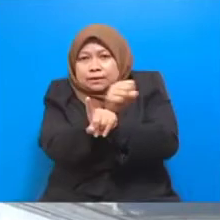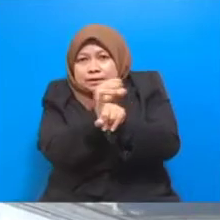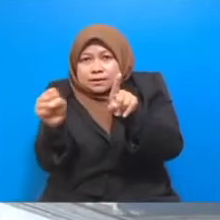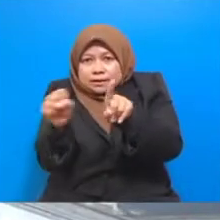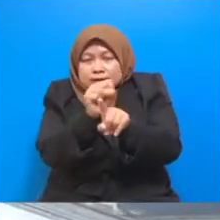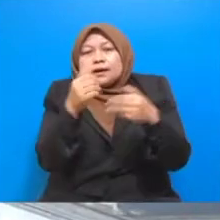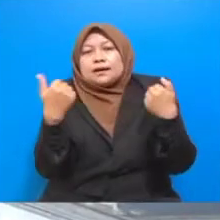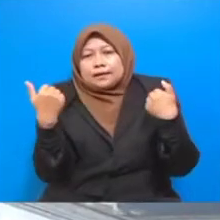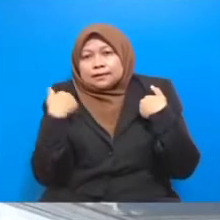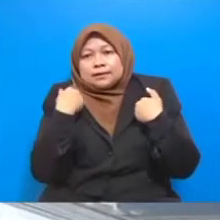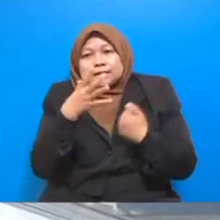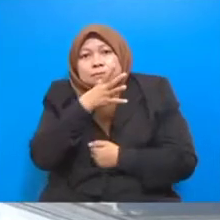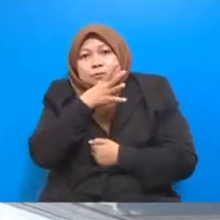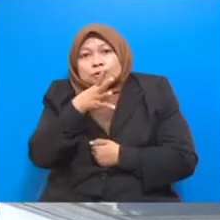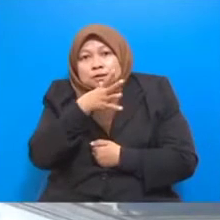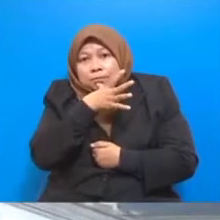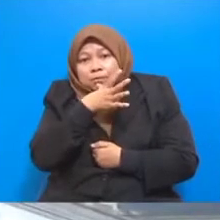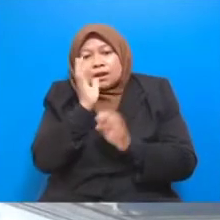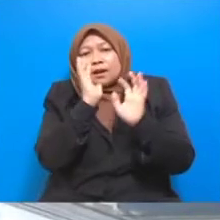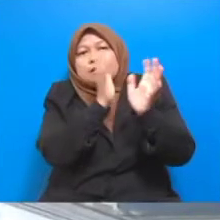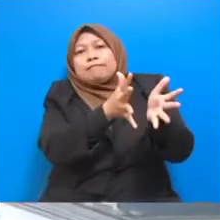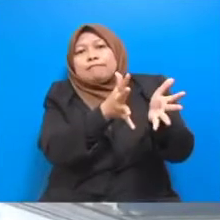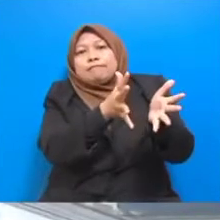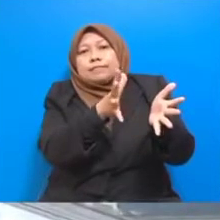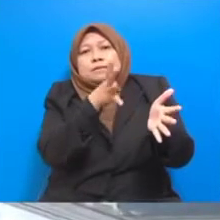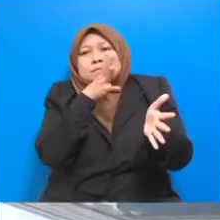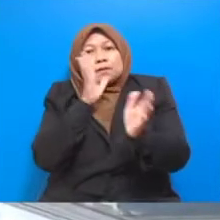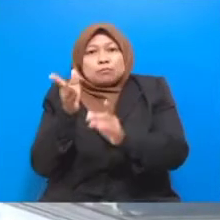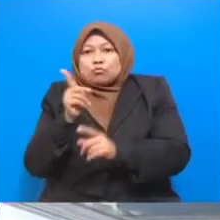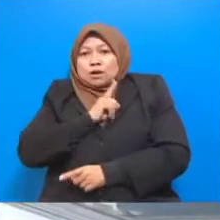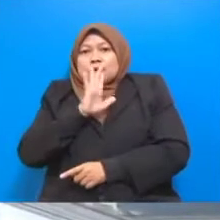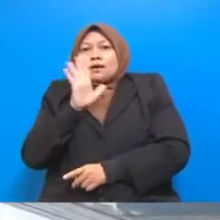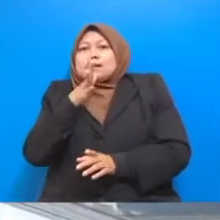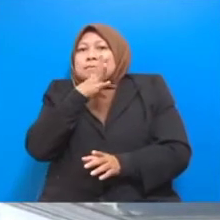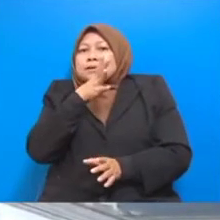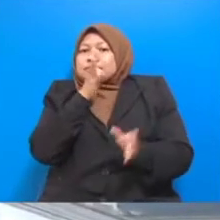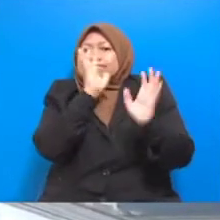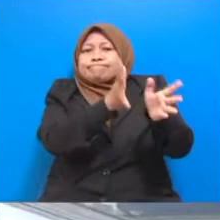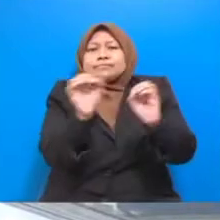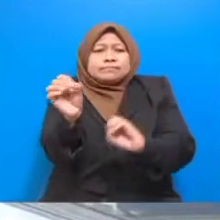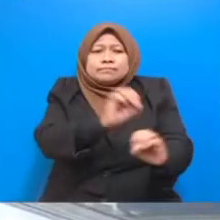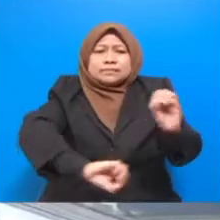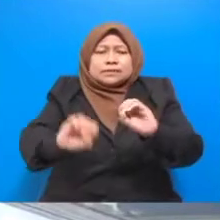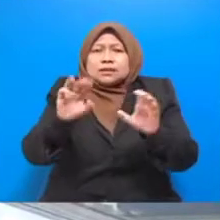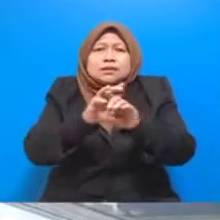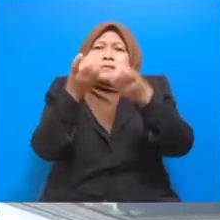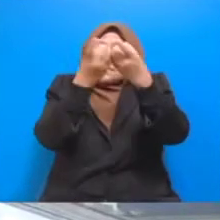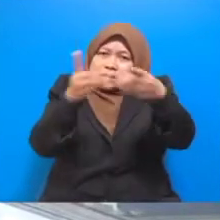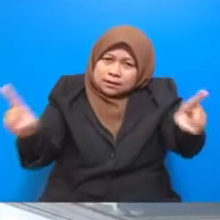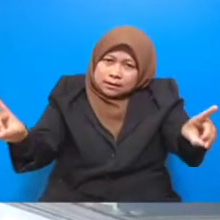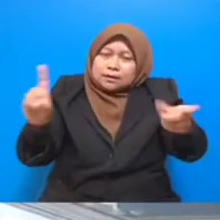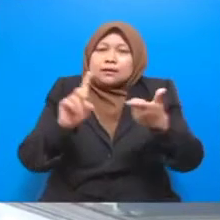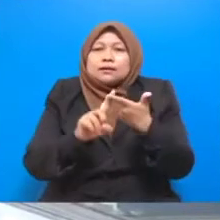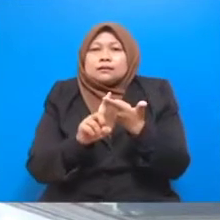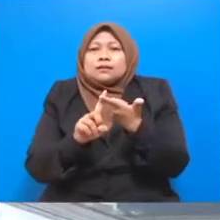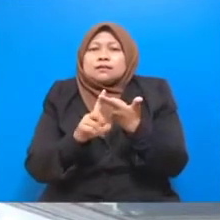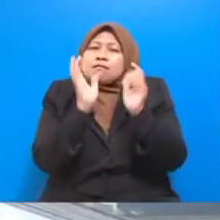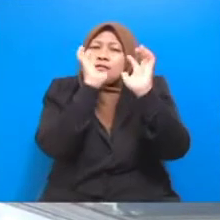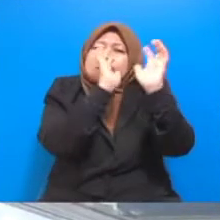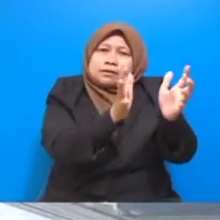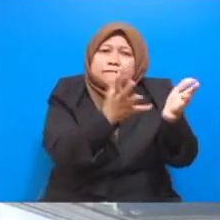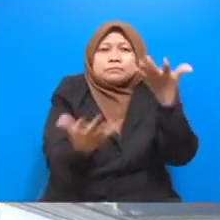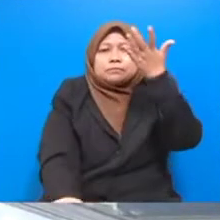itu juga adanya ibu-ibu yang ditinggal bukan ibu tunggal mana dia tidak ada pro pondok iman dia diceraikan d